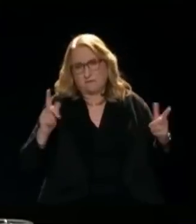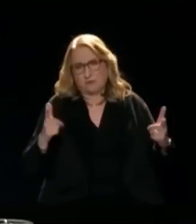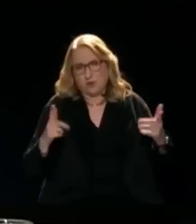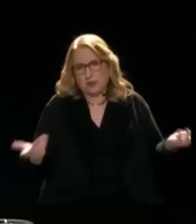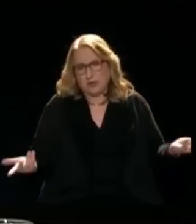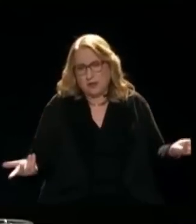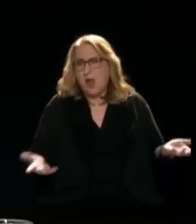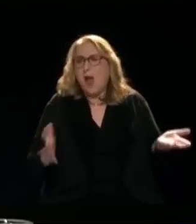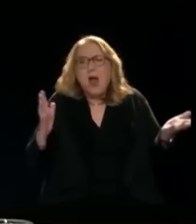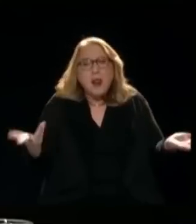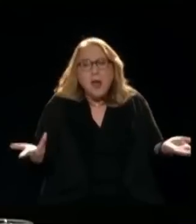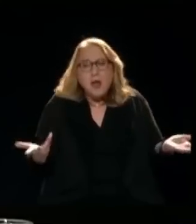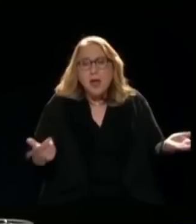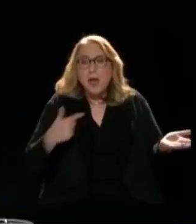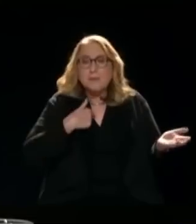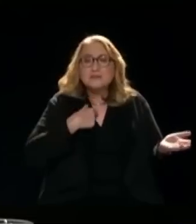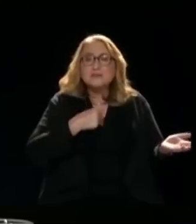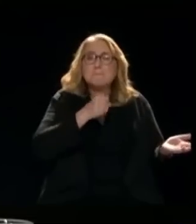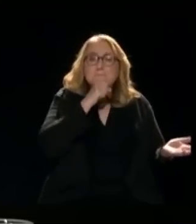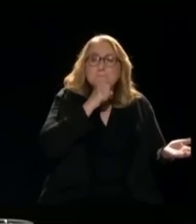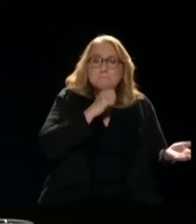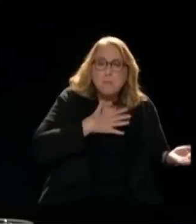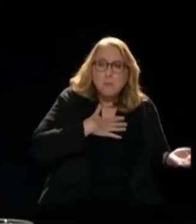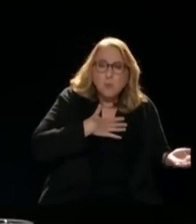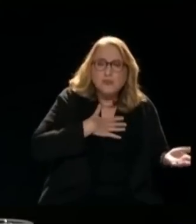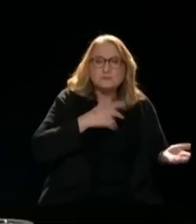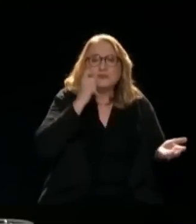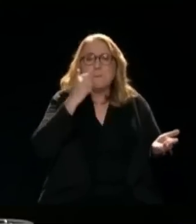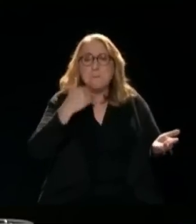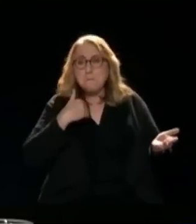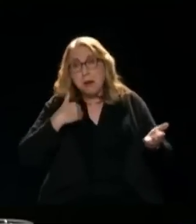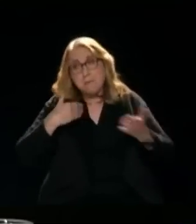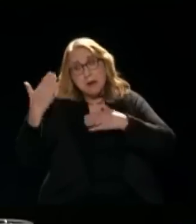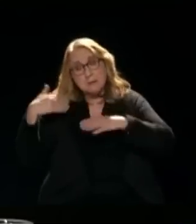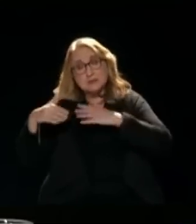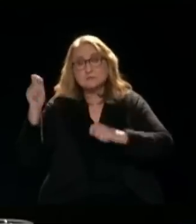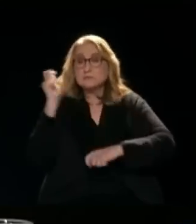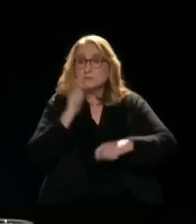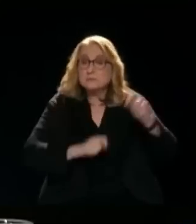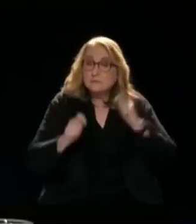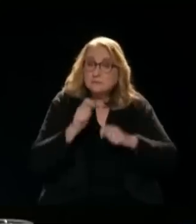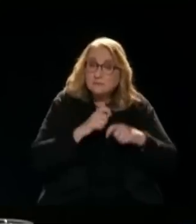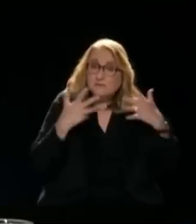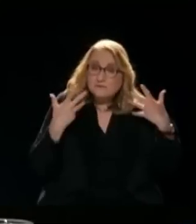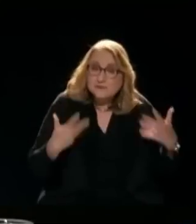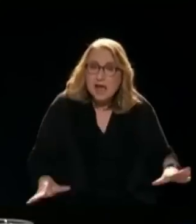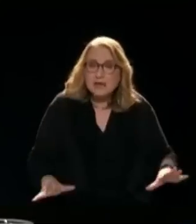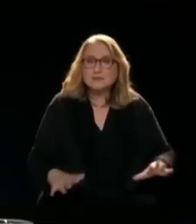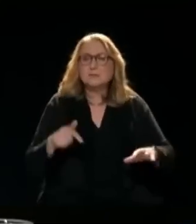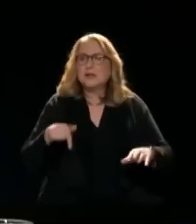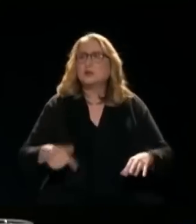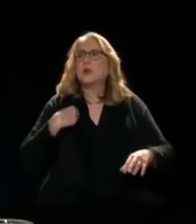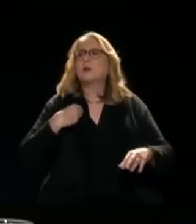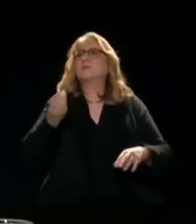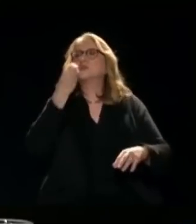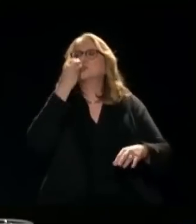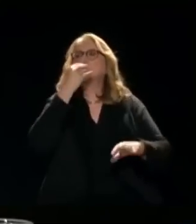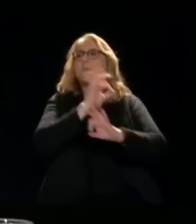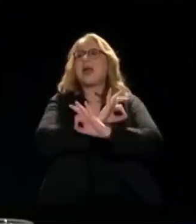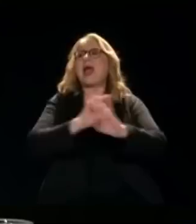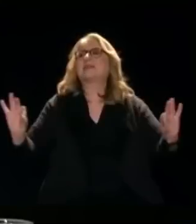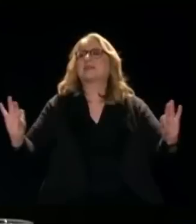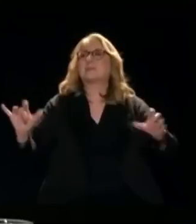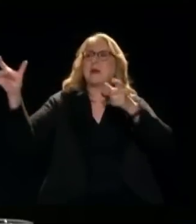παππούδες μας και οι πατεράδες μας, χτίσανε πράγματα, φτιάξανε πράγματα και τρώμε από τα έτοιμα. Ζούμε